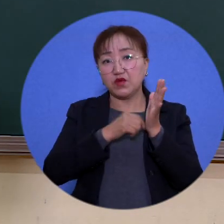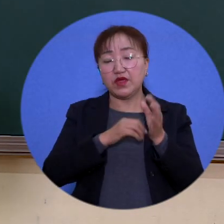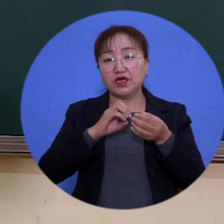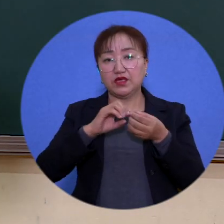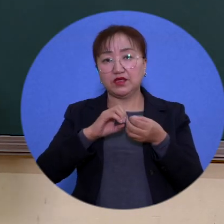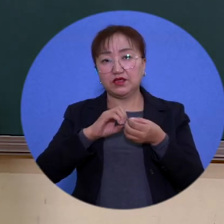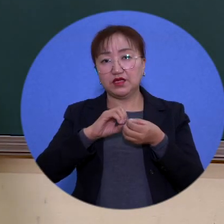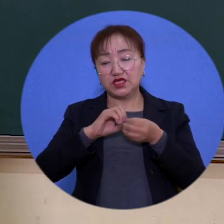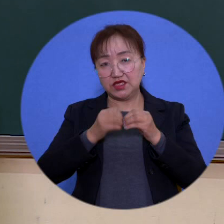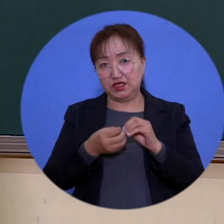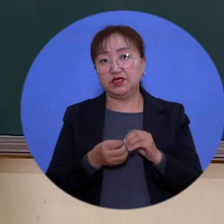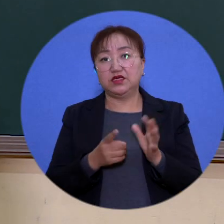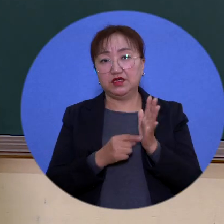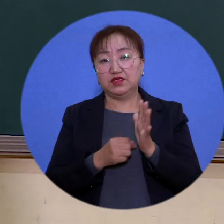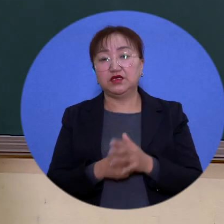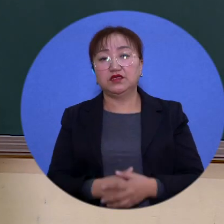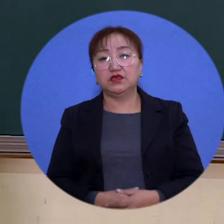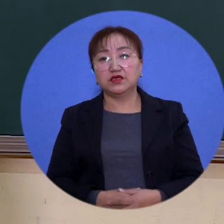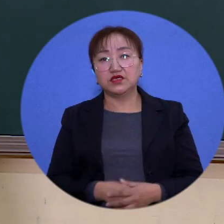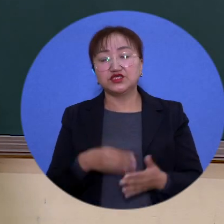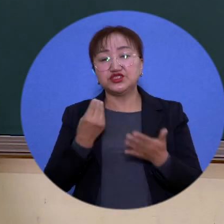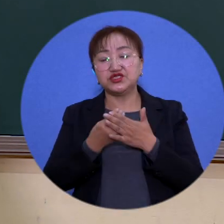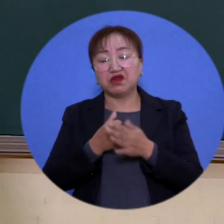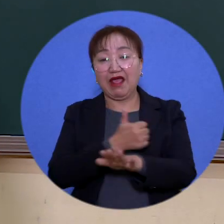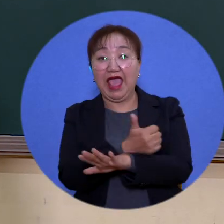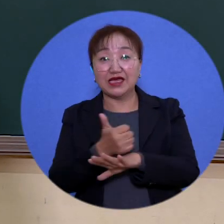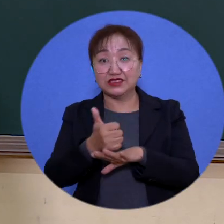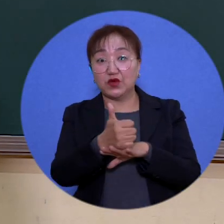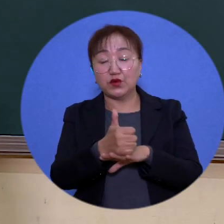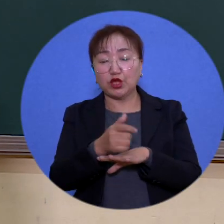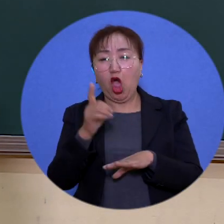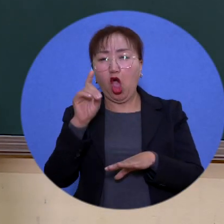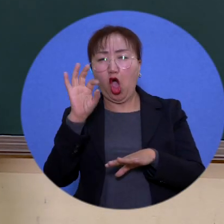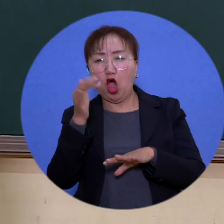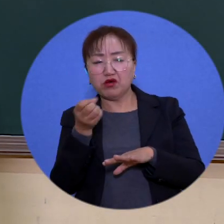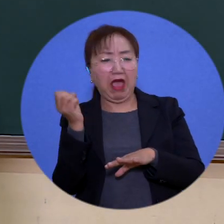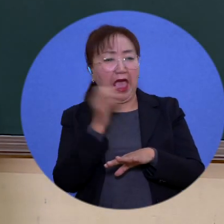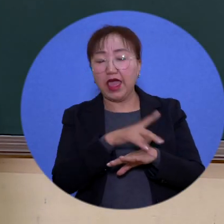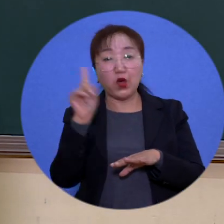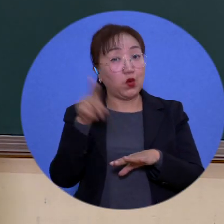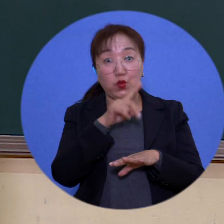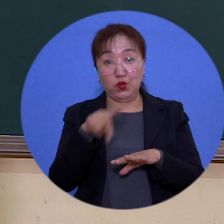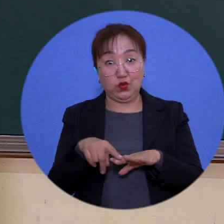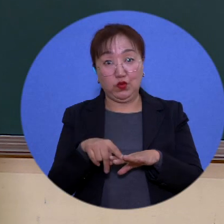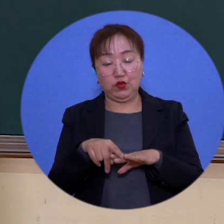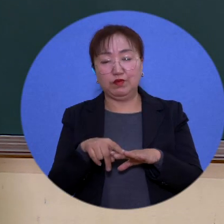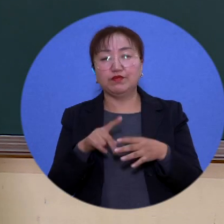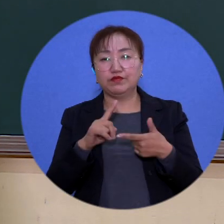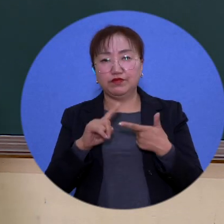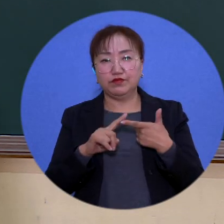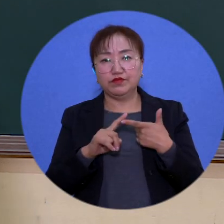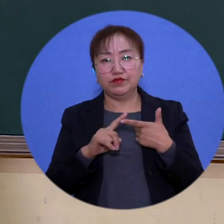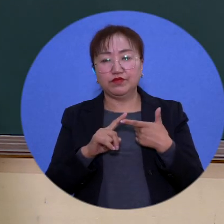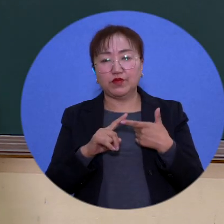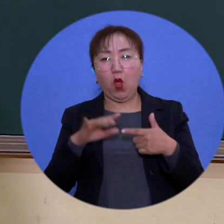སོུག ཁནས སྡོད ཁཤོད དེད རིགས ཏམིུགས ཧེེད ཁེ ཁྱིགས ནས